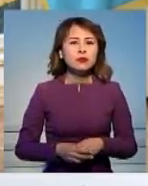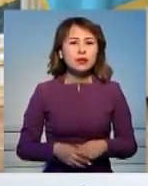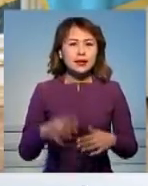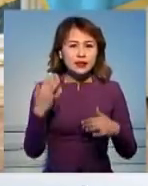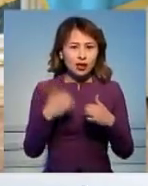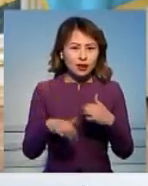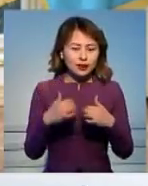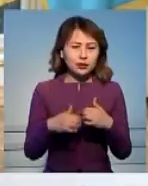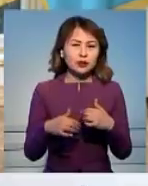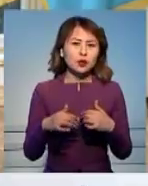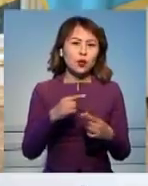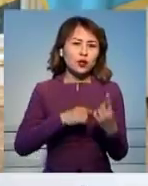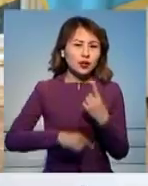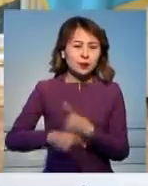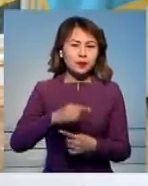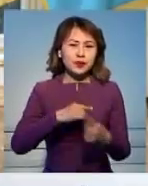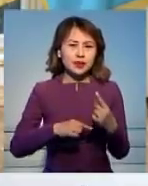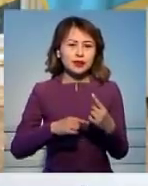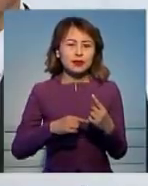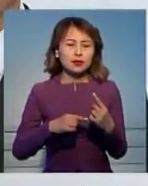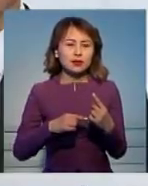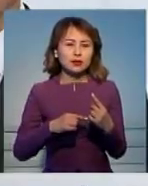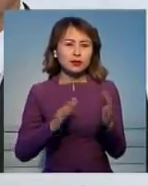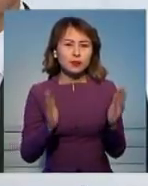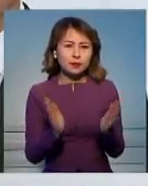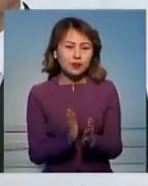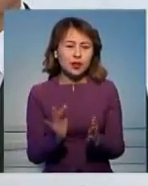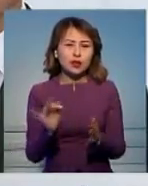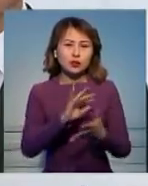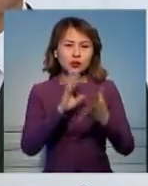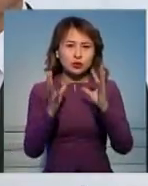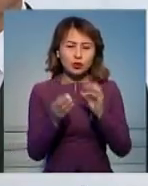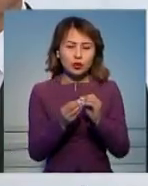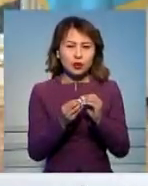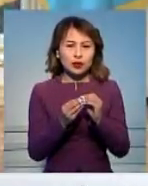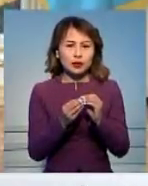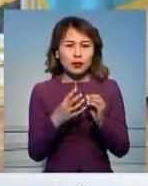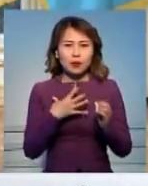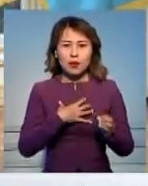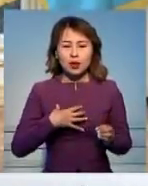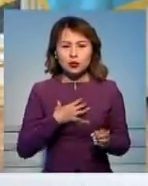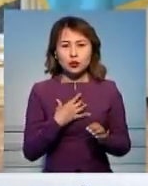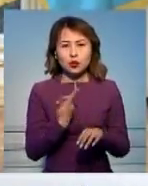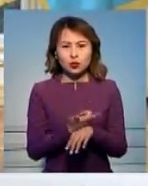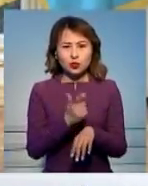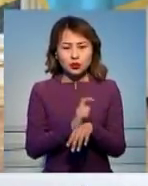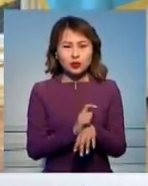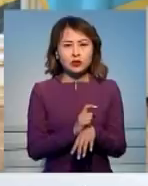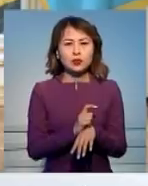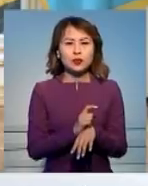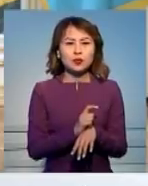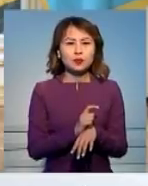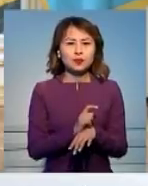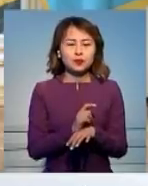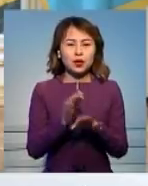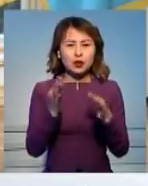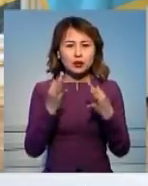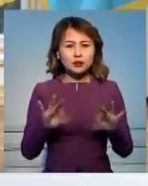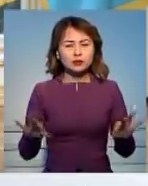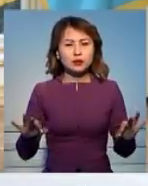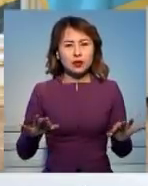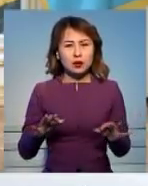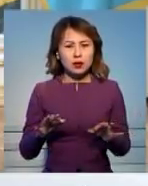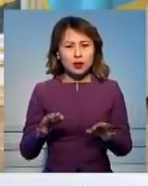және орта бизнесті дамыту елімізде өркендеуде маңызды талаптарының бірі. Сондықтан мен тәуелсіздіктің бірінші күнінен